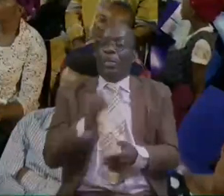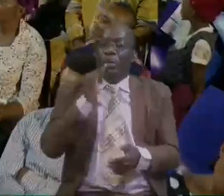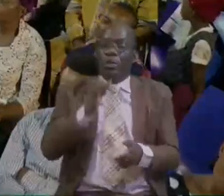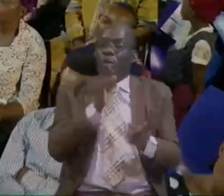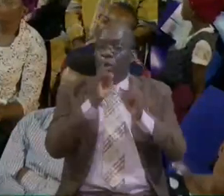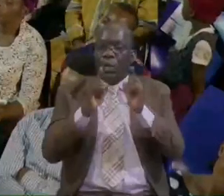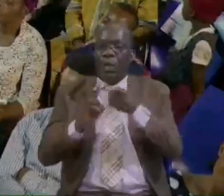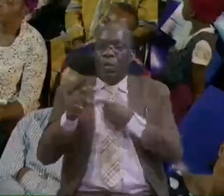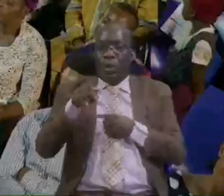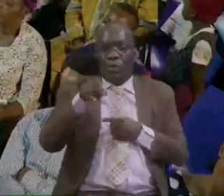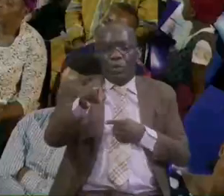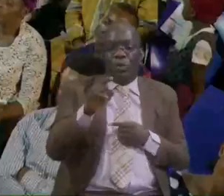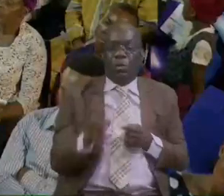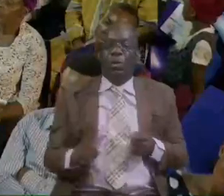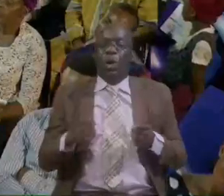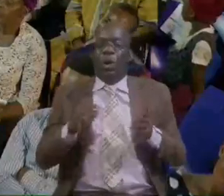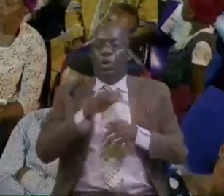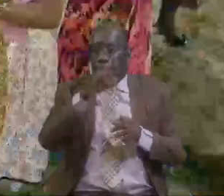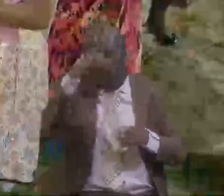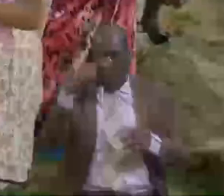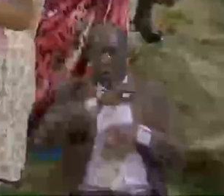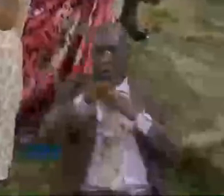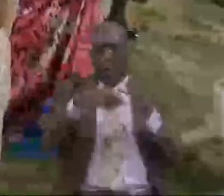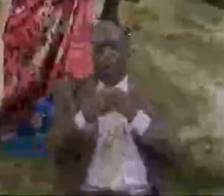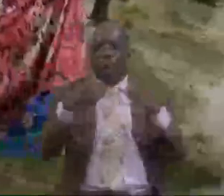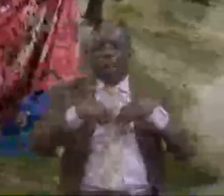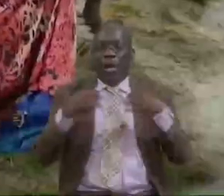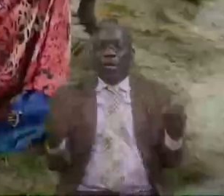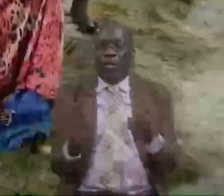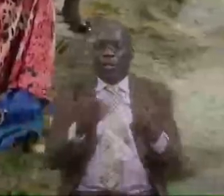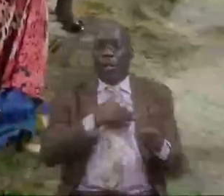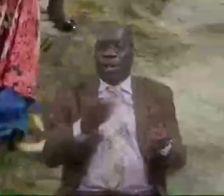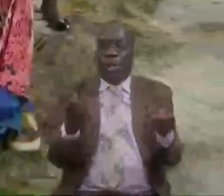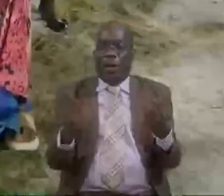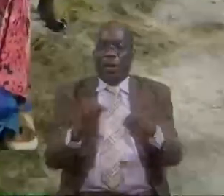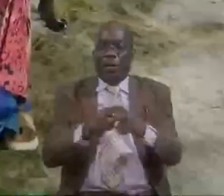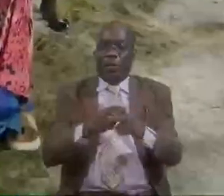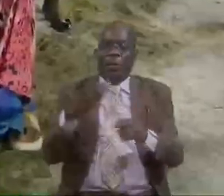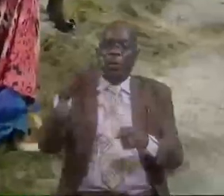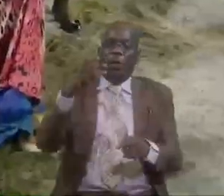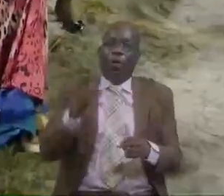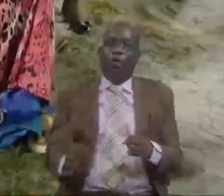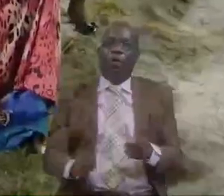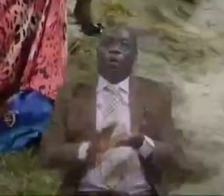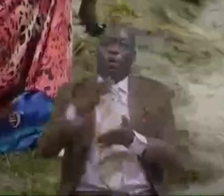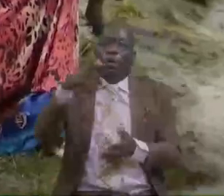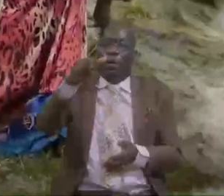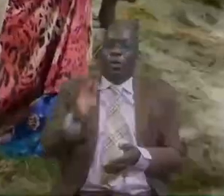Car tous ont péché et sont privés de la gloire de Dieu.